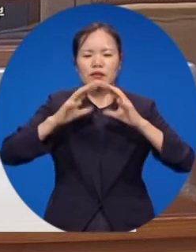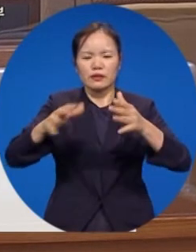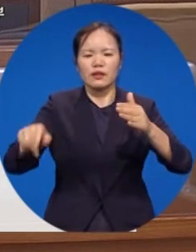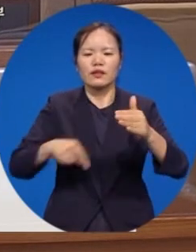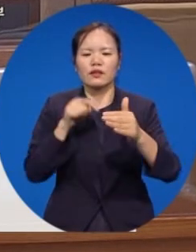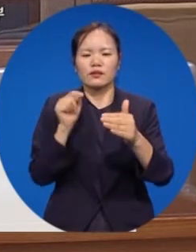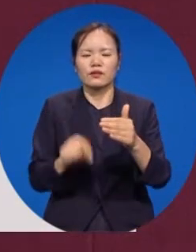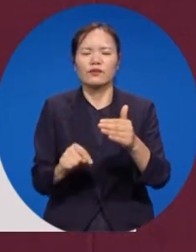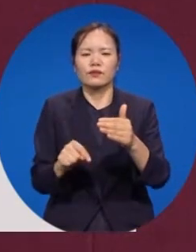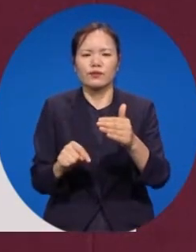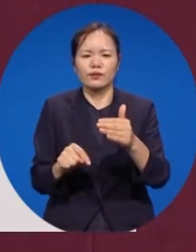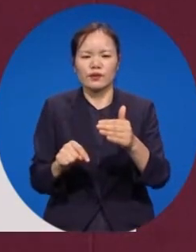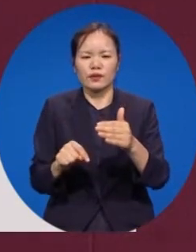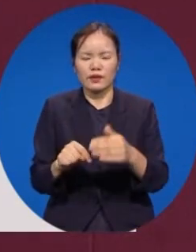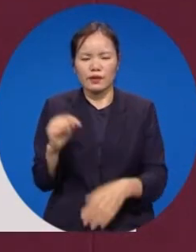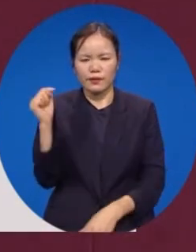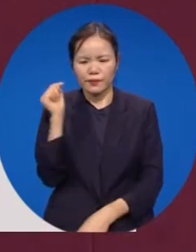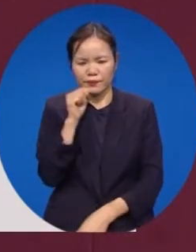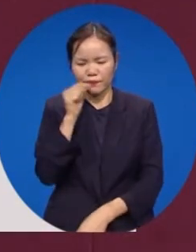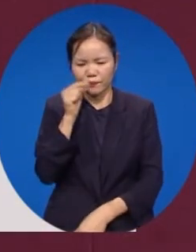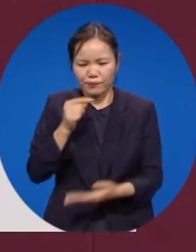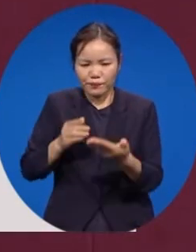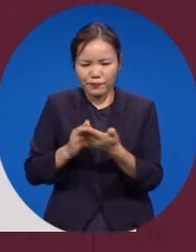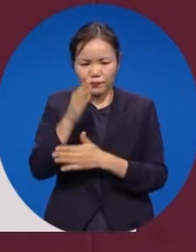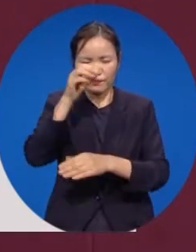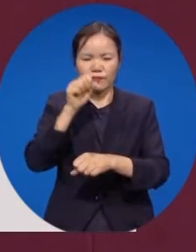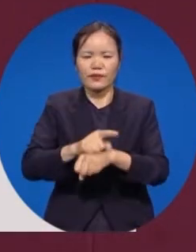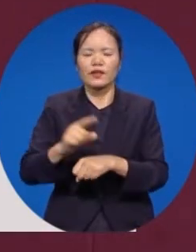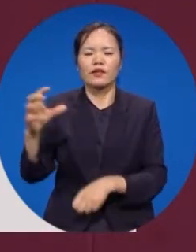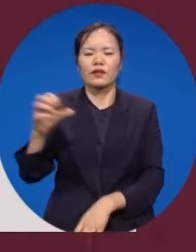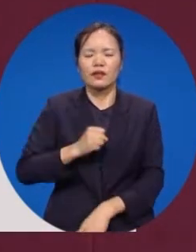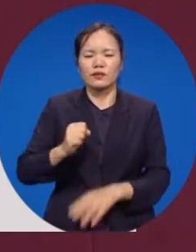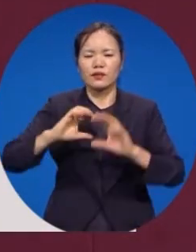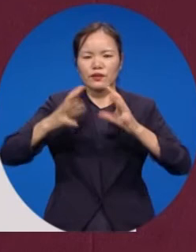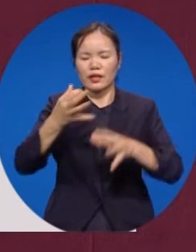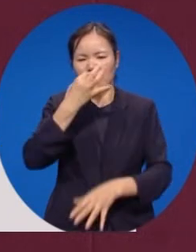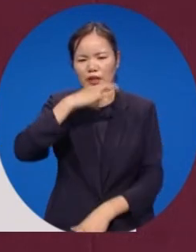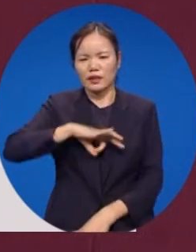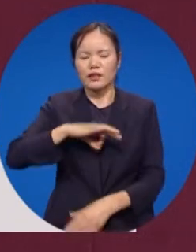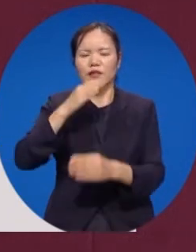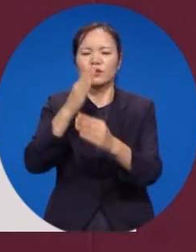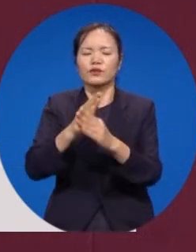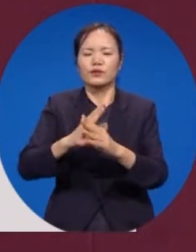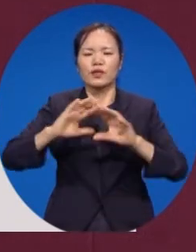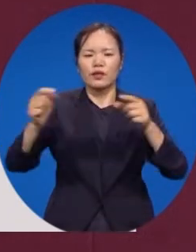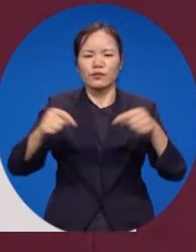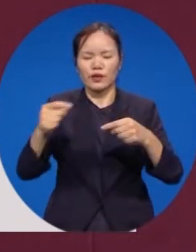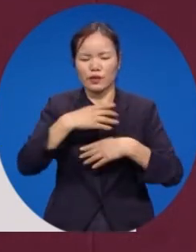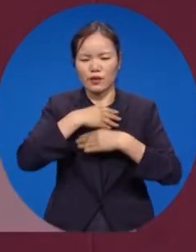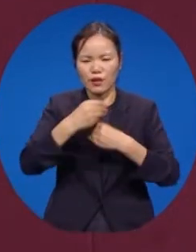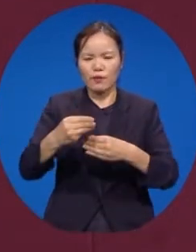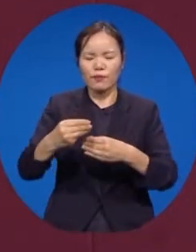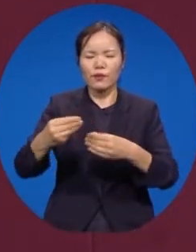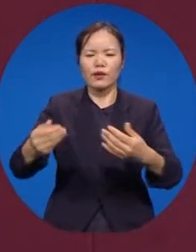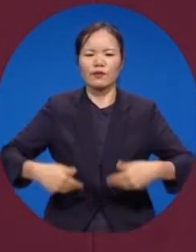속에서 냉철한 전문성을 바탕으로 국익 위주의 외교 안보를 펼쳐야